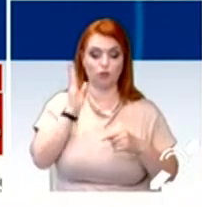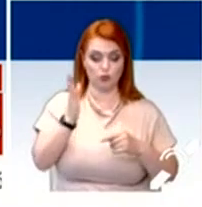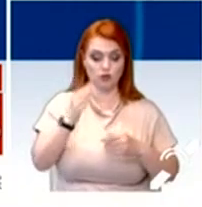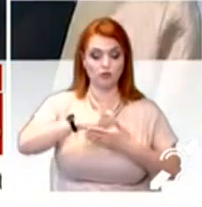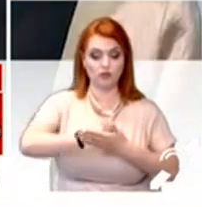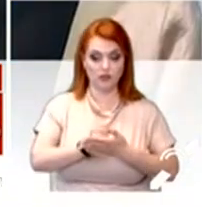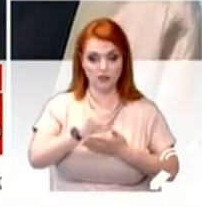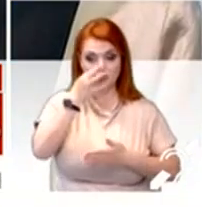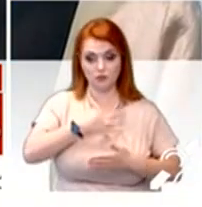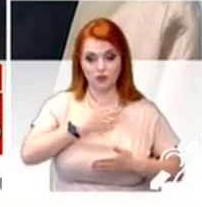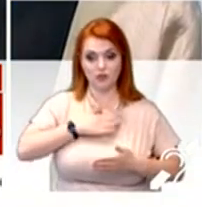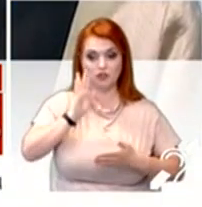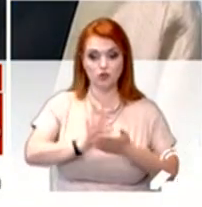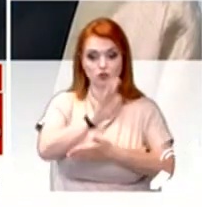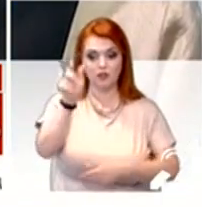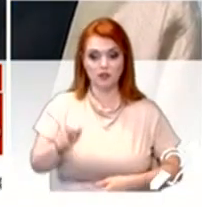ascultăm.